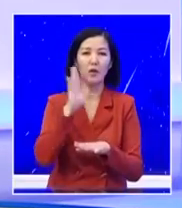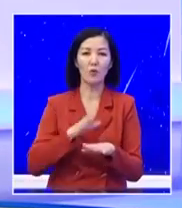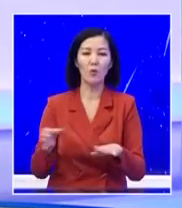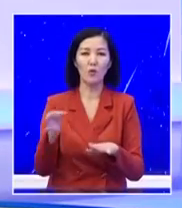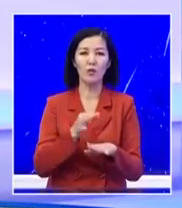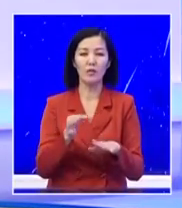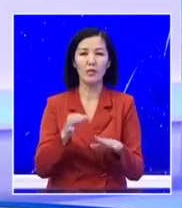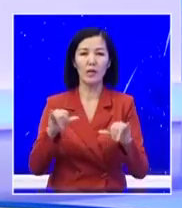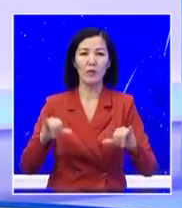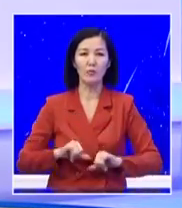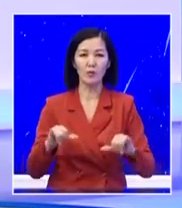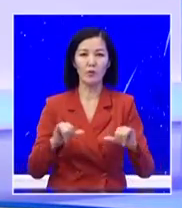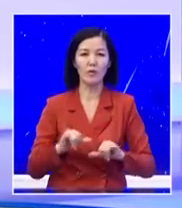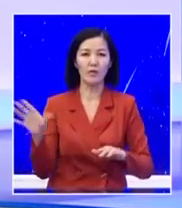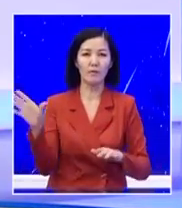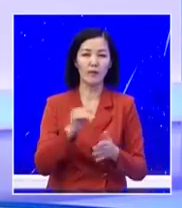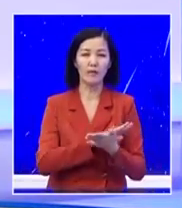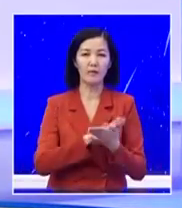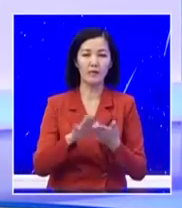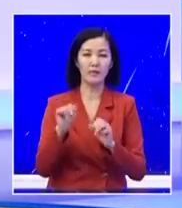браконьерлерден құрған торлардан тазартты.